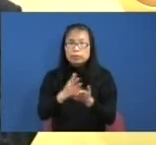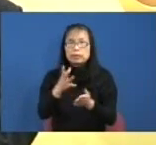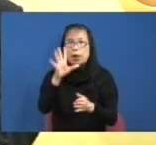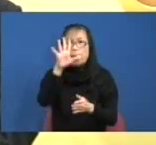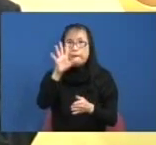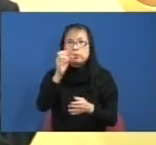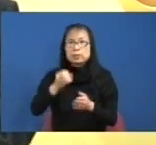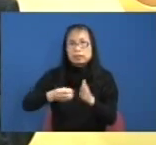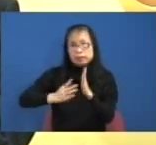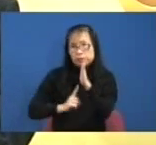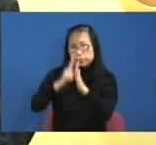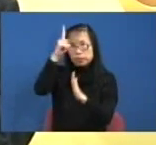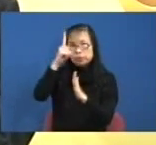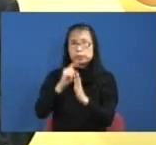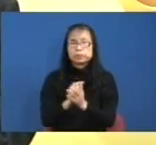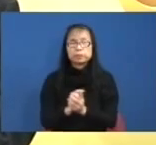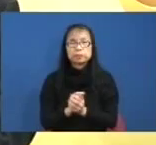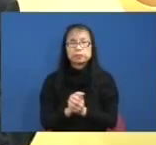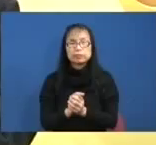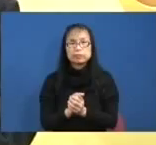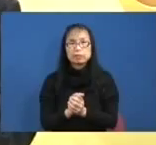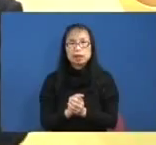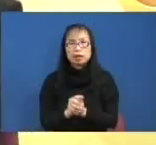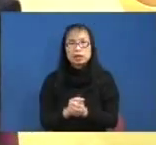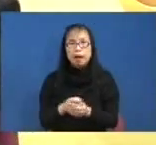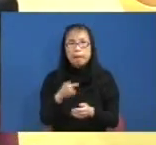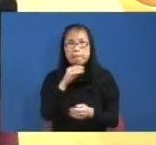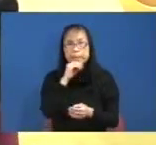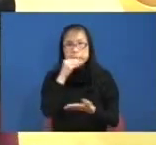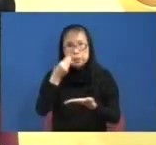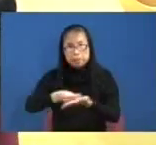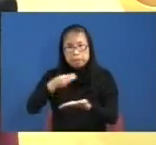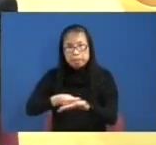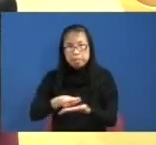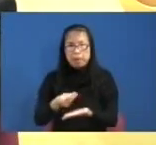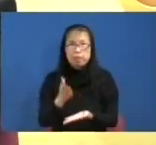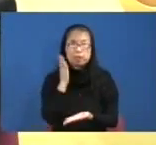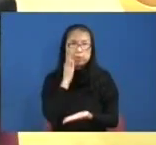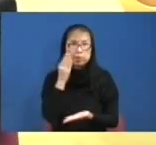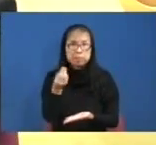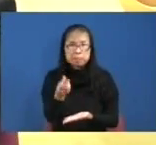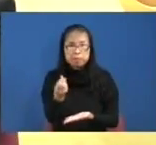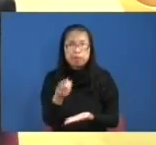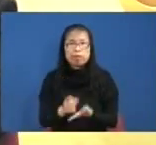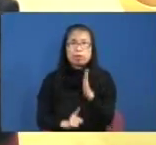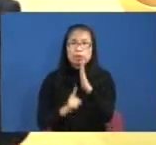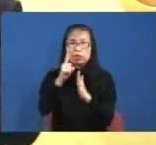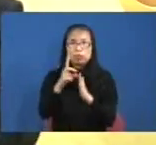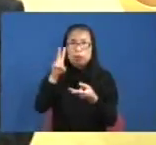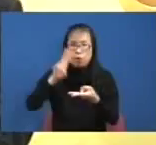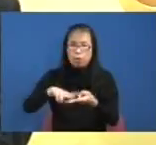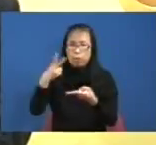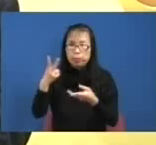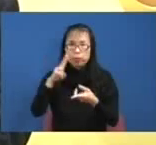上嘅升幅啊咁樣。咁你甚至買一包咁嘅麵粉都好啦，麵粉都可以升咗2倍啊咁